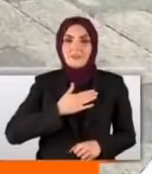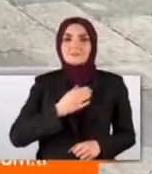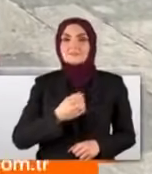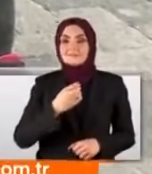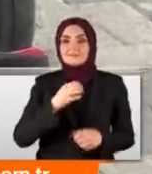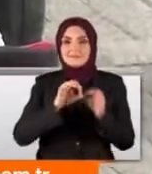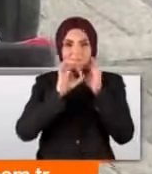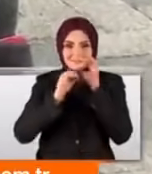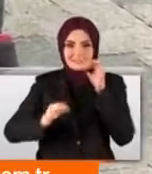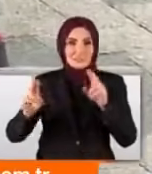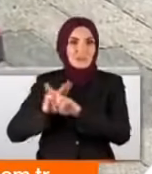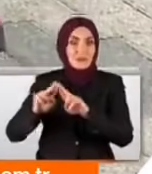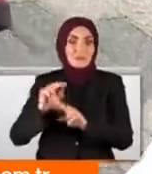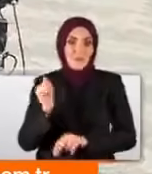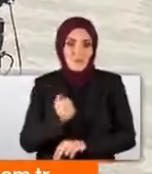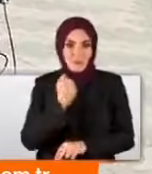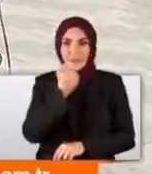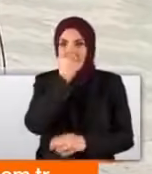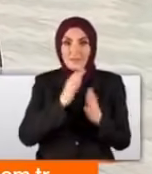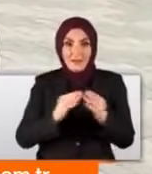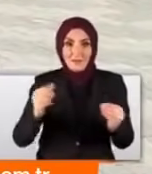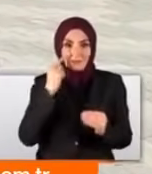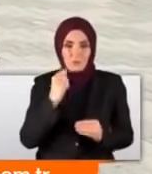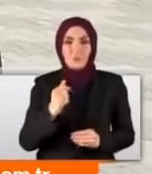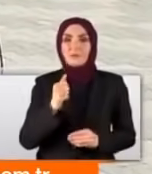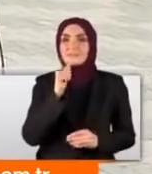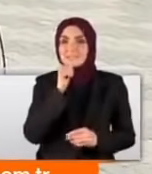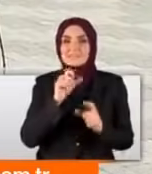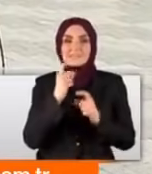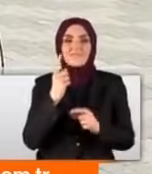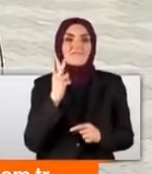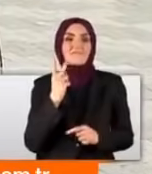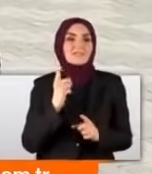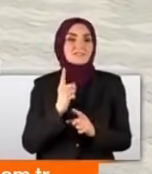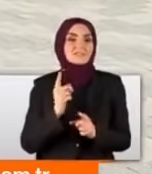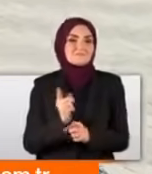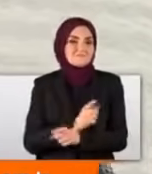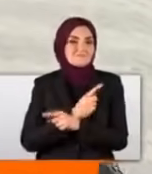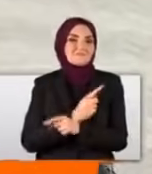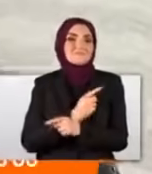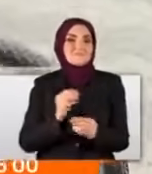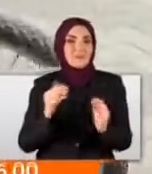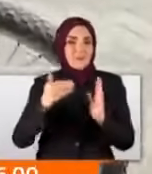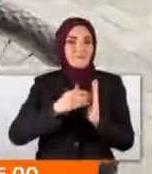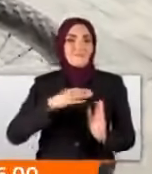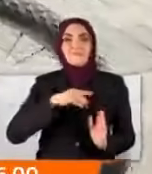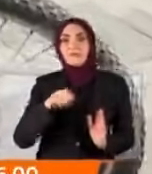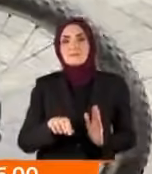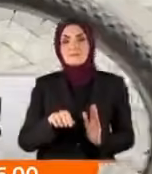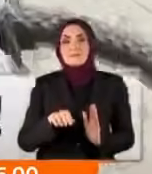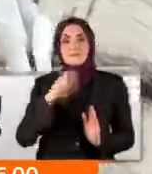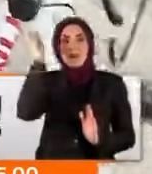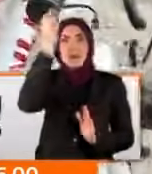durumlarda sıvı tedavilerimiz mümkün. Bakın eğer bir hastanın kalbi durduysa bu elektrikli ambulansların içinde